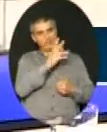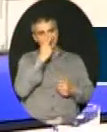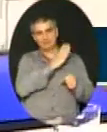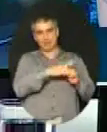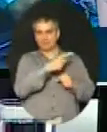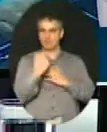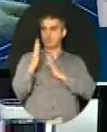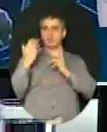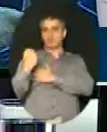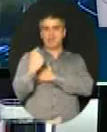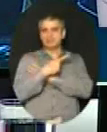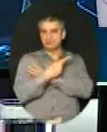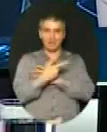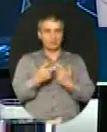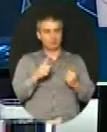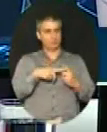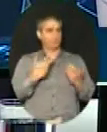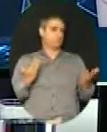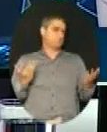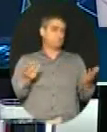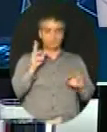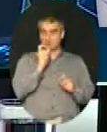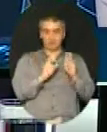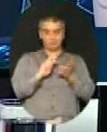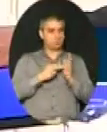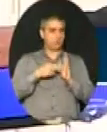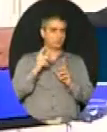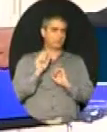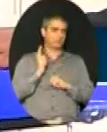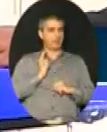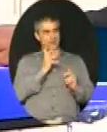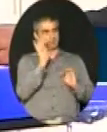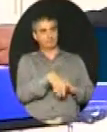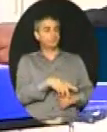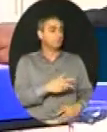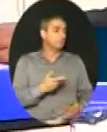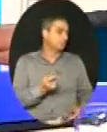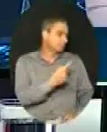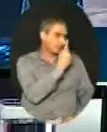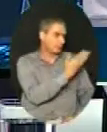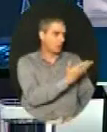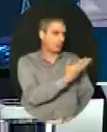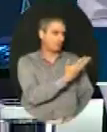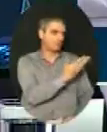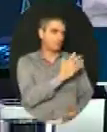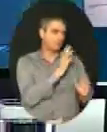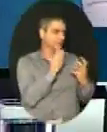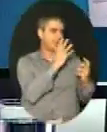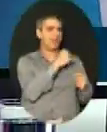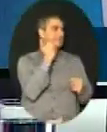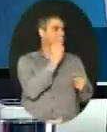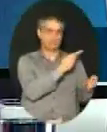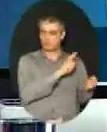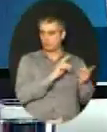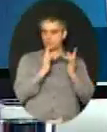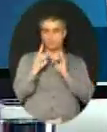הוא חזק מדי, הוא גדל. יש גם אנשים פוליטיים בצד שמחכים לנפילתו. יש תחושה כזאת, בפרט שאתה רואה את הכיסוי שניתן לפרשת הרצוג, אל